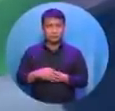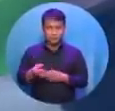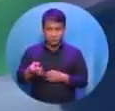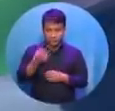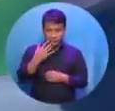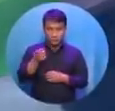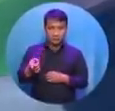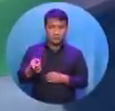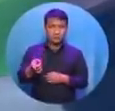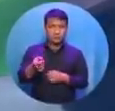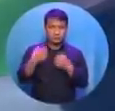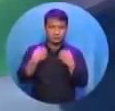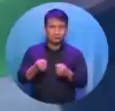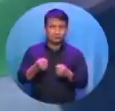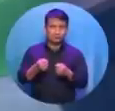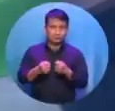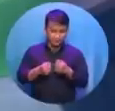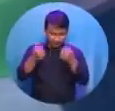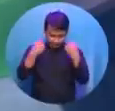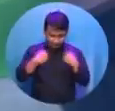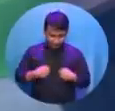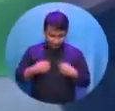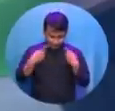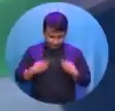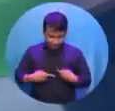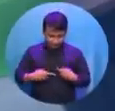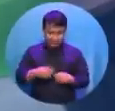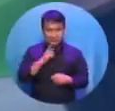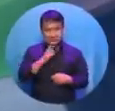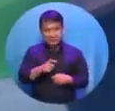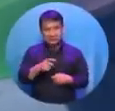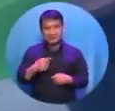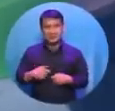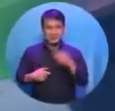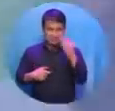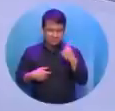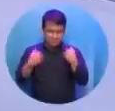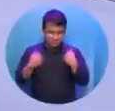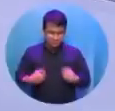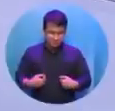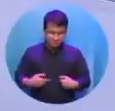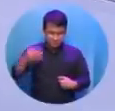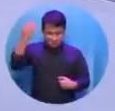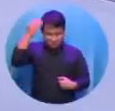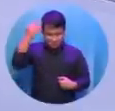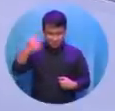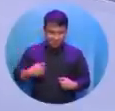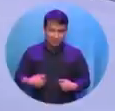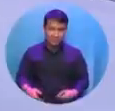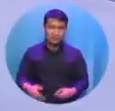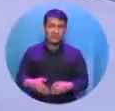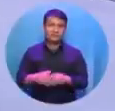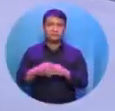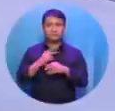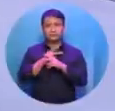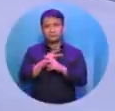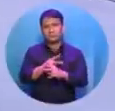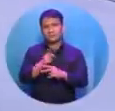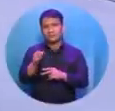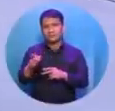nyo, para kayong nakasuot ng damit na bakal hanggang sa ulo, hanggang sa paa, protektado.